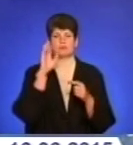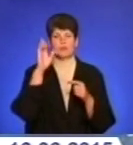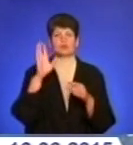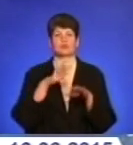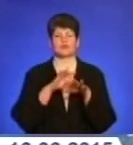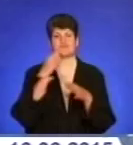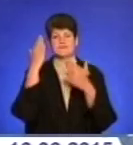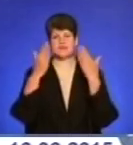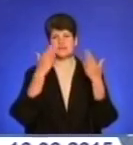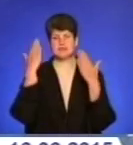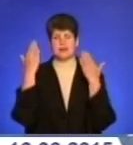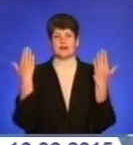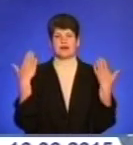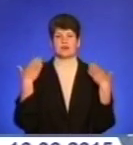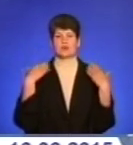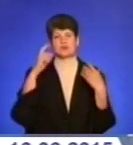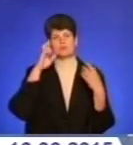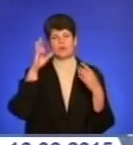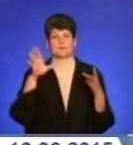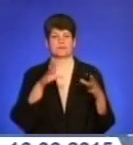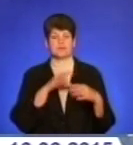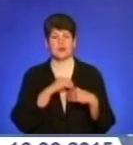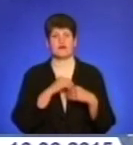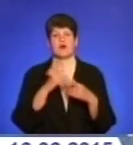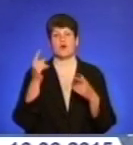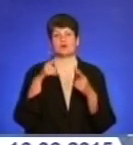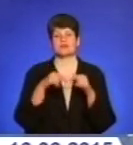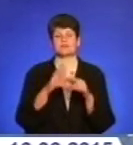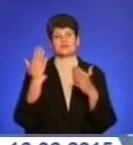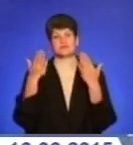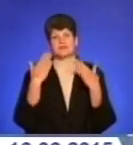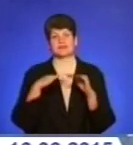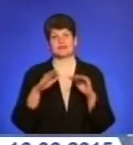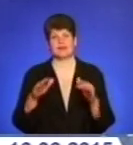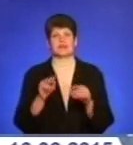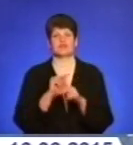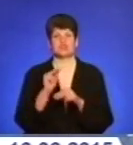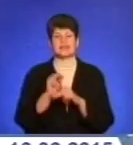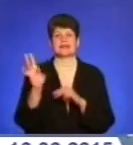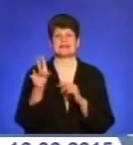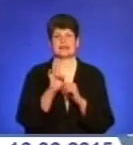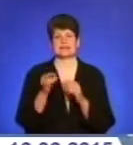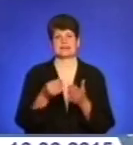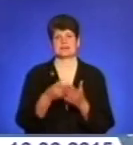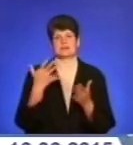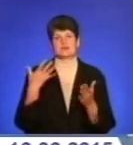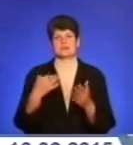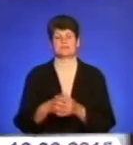проходитимуть веселі канікули з Богом. Організатори не лише розважатимуть дітей, а й навчатимуть християнським цінностям. Далі у